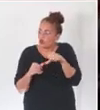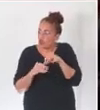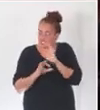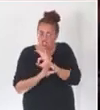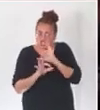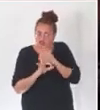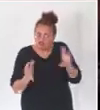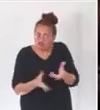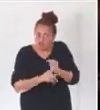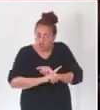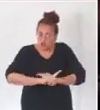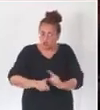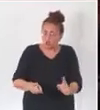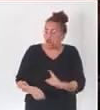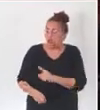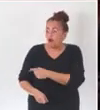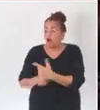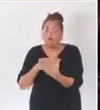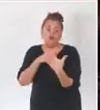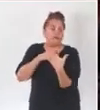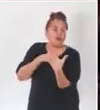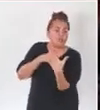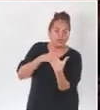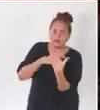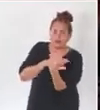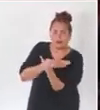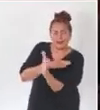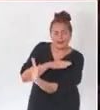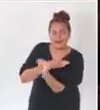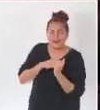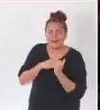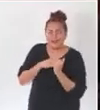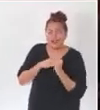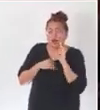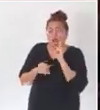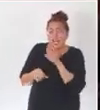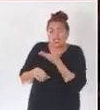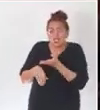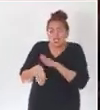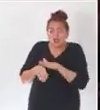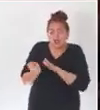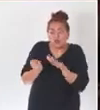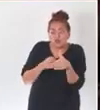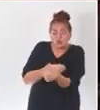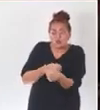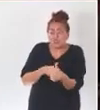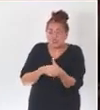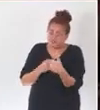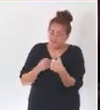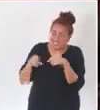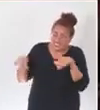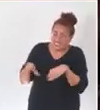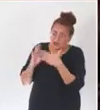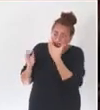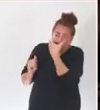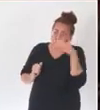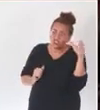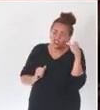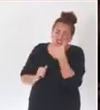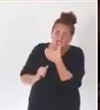policée, de comment il faudrait se parler quand en fait, derrière tout ça, derrière votre politesse de façade, il y a des violences